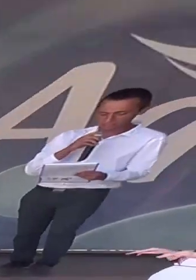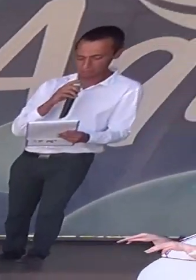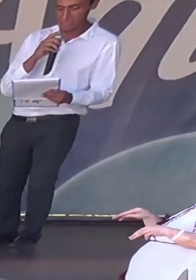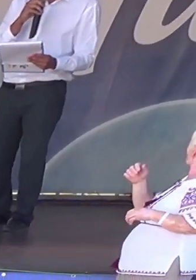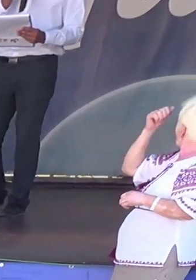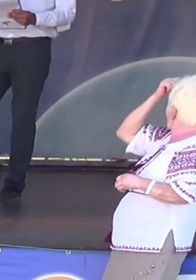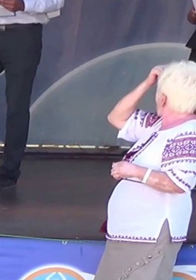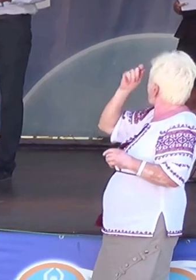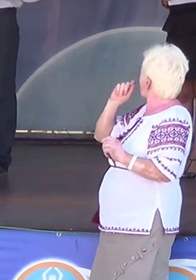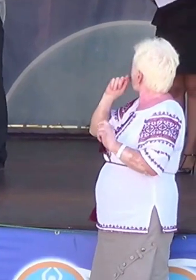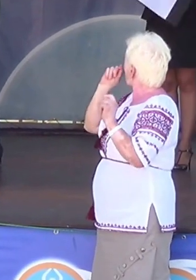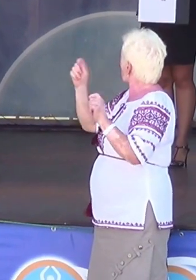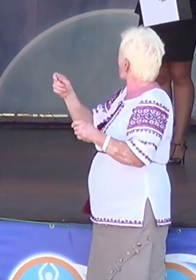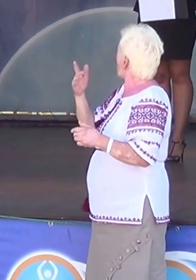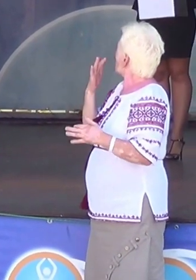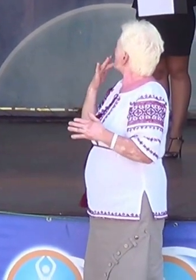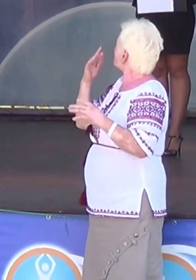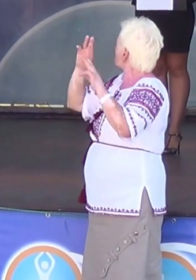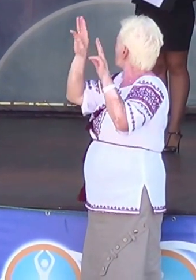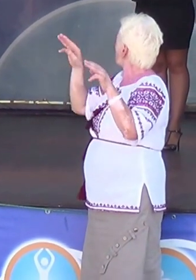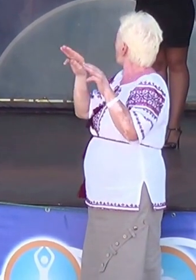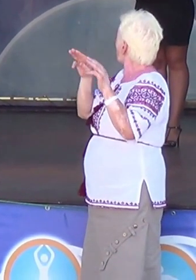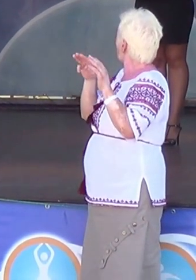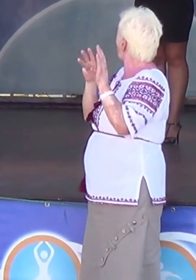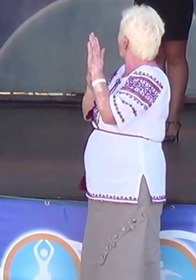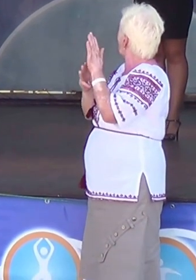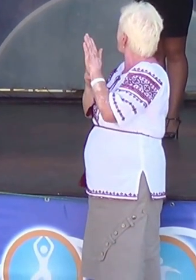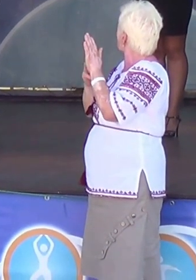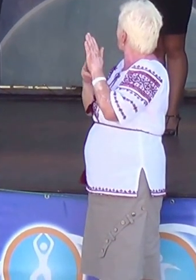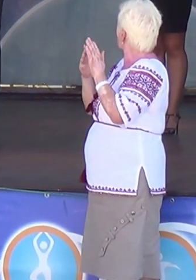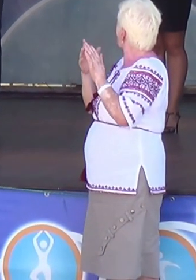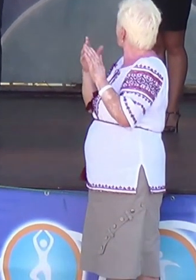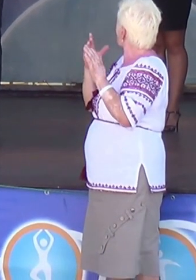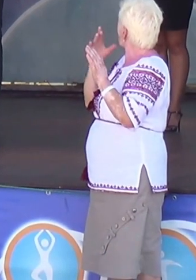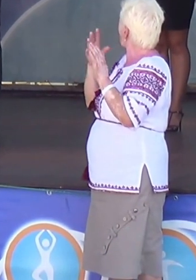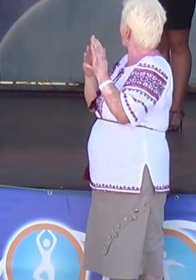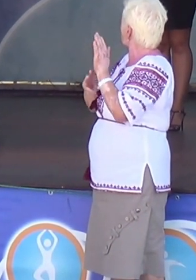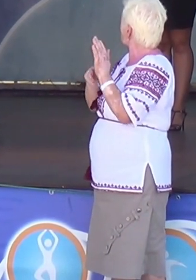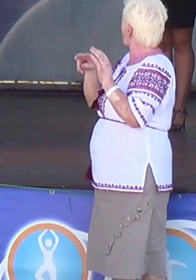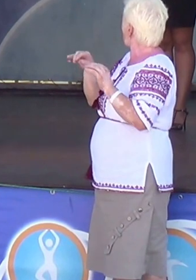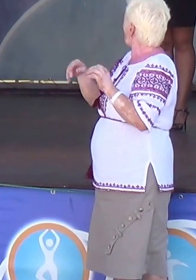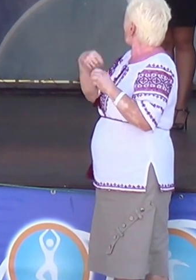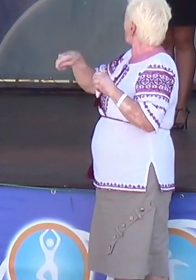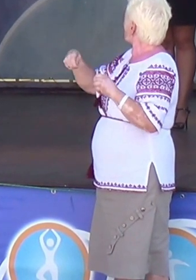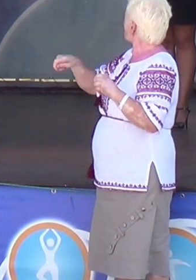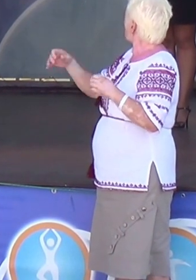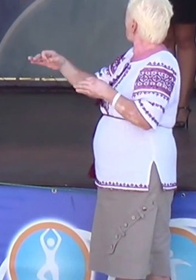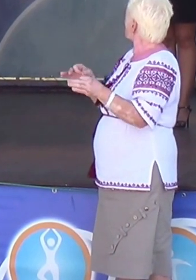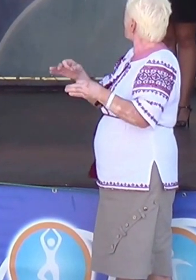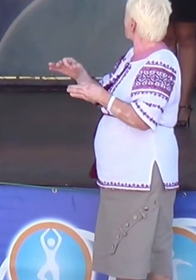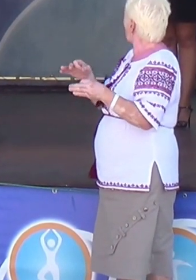А сейчас подарок национальную одежду вице-президент Международной Федерации Шашек, президент Федерации